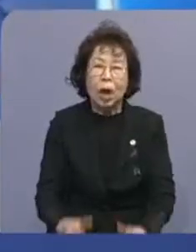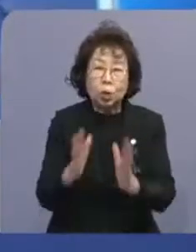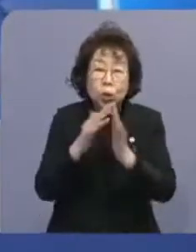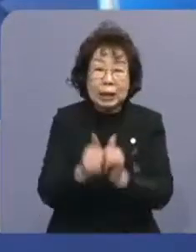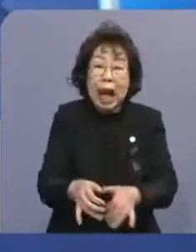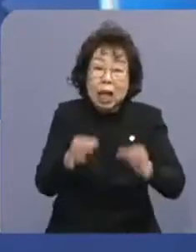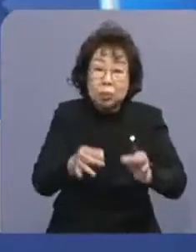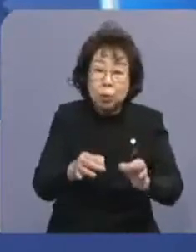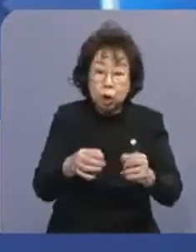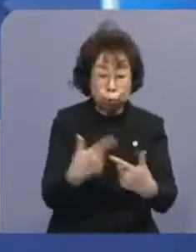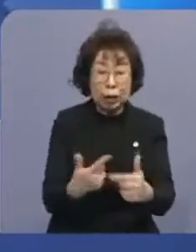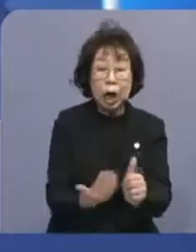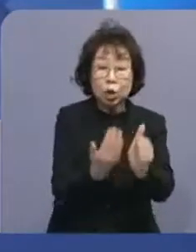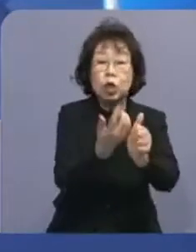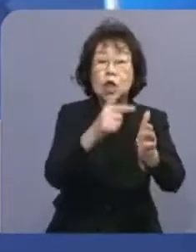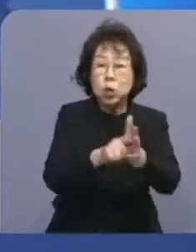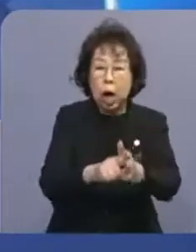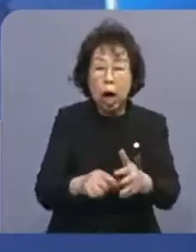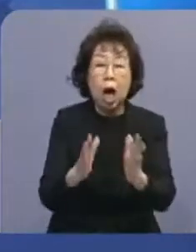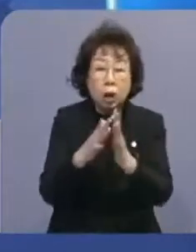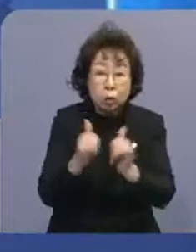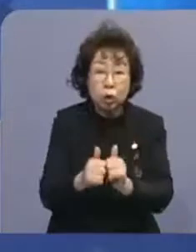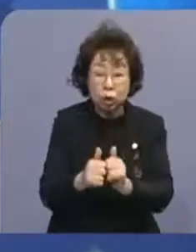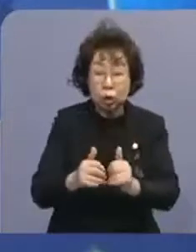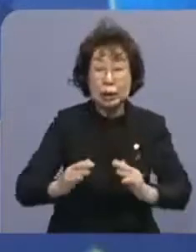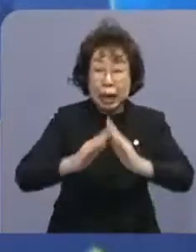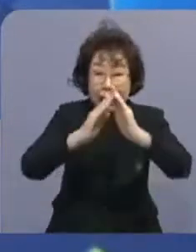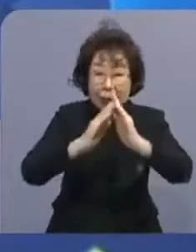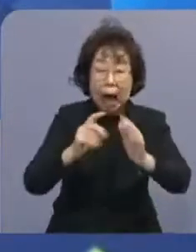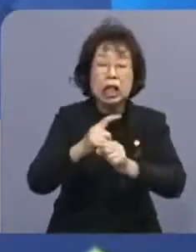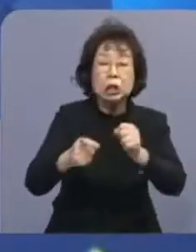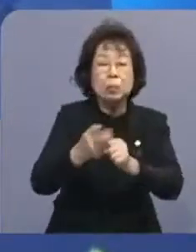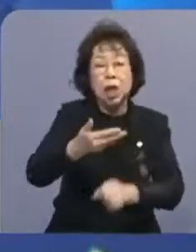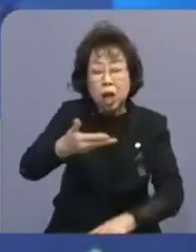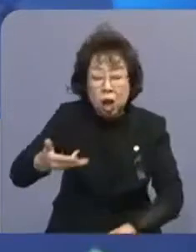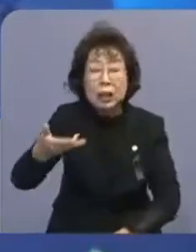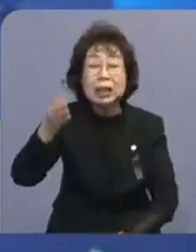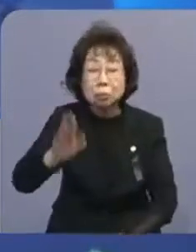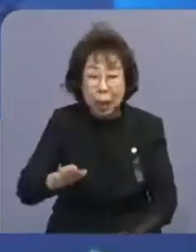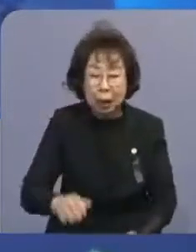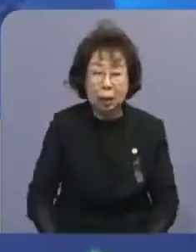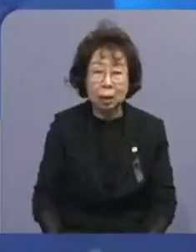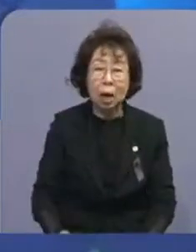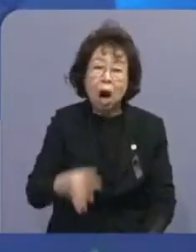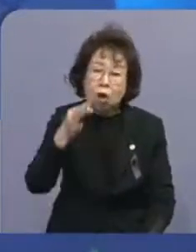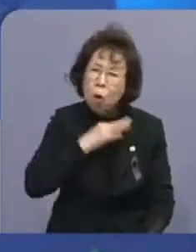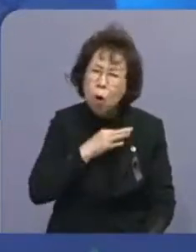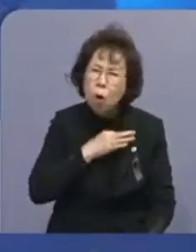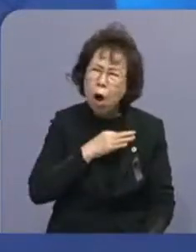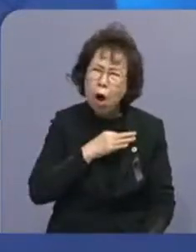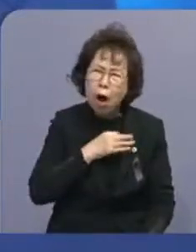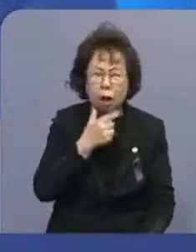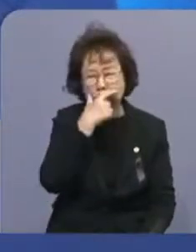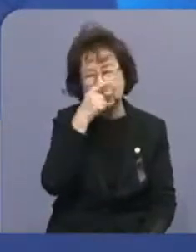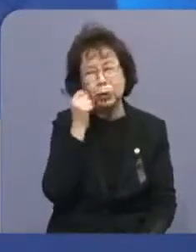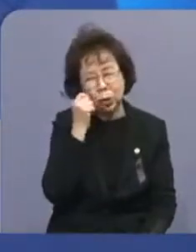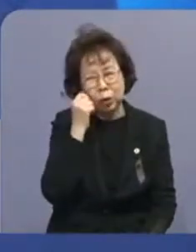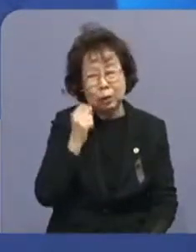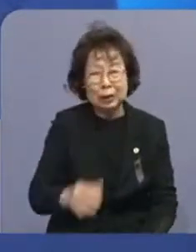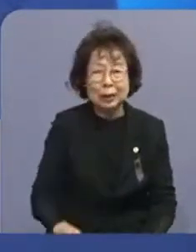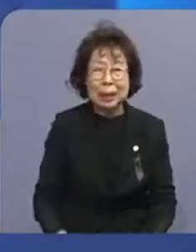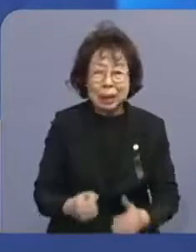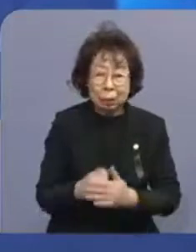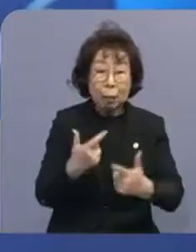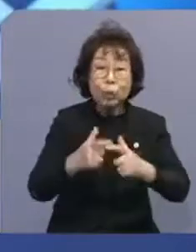국제금융중심지로 부산을 키우겠다는 목표로 국제금융센터를 지은 지 10여 년이 흘렀지만 이렇다 할 성과가 부족한 것이 현실입니다. 이런